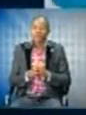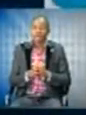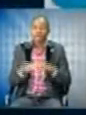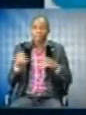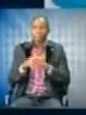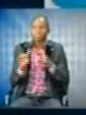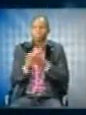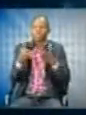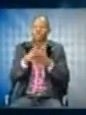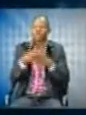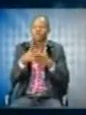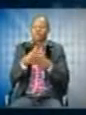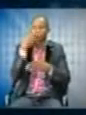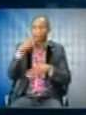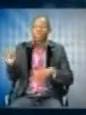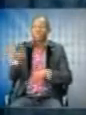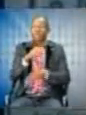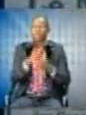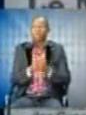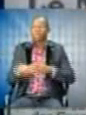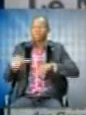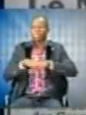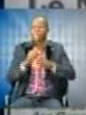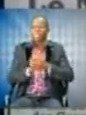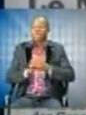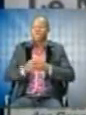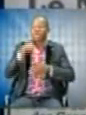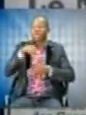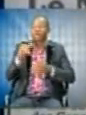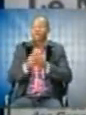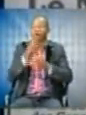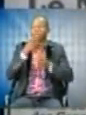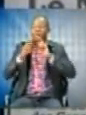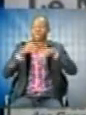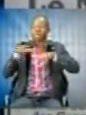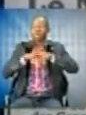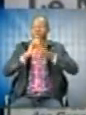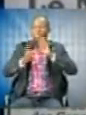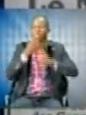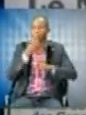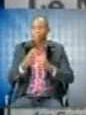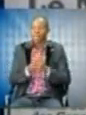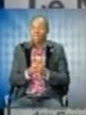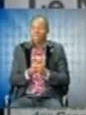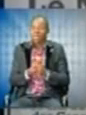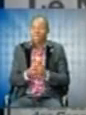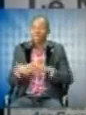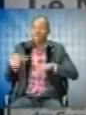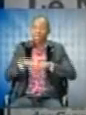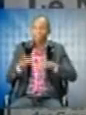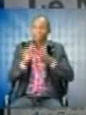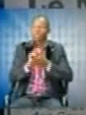Dans ce nouveau numéro Lue pour vous, le journal qui proclamait à la une, Cannes 2013, le Nigeria champion